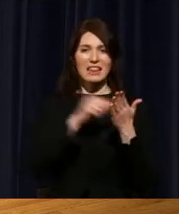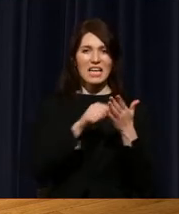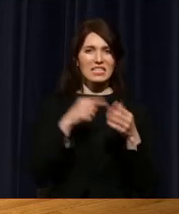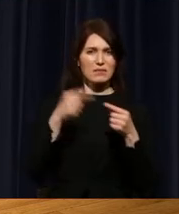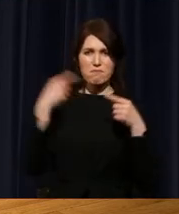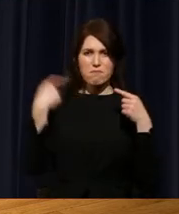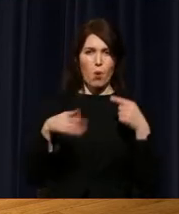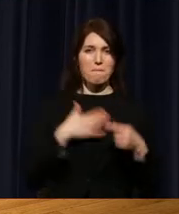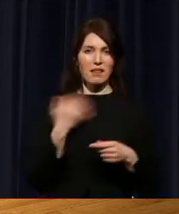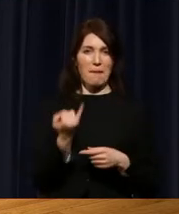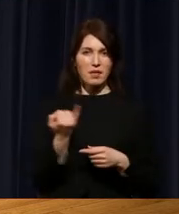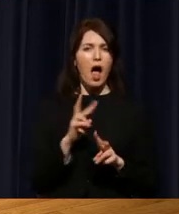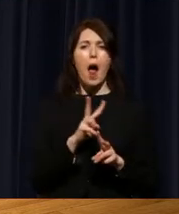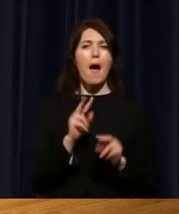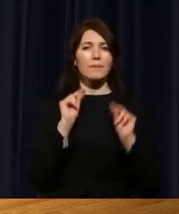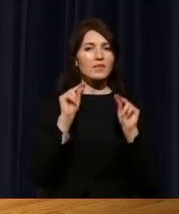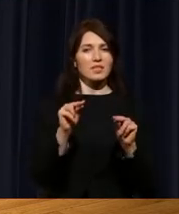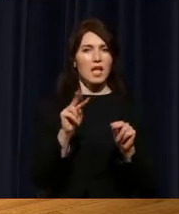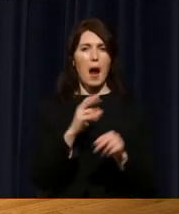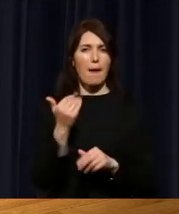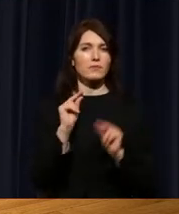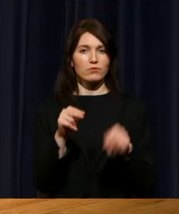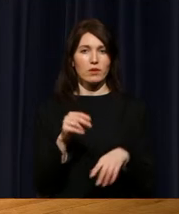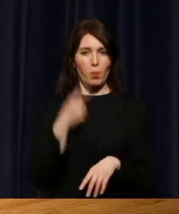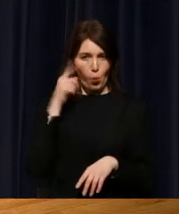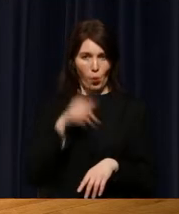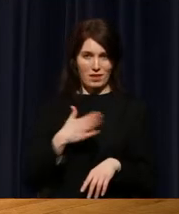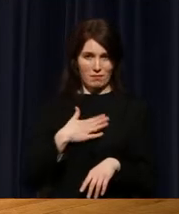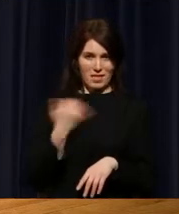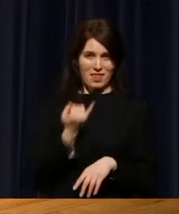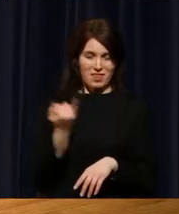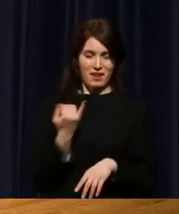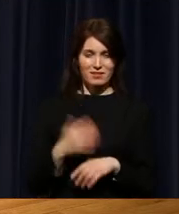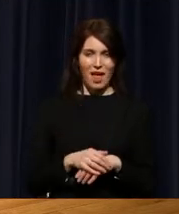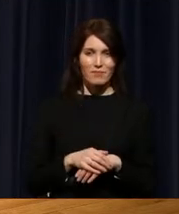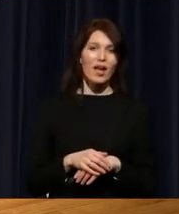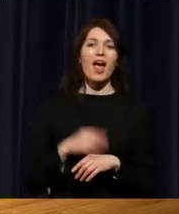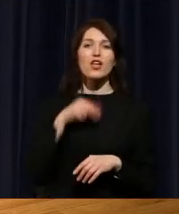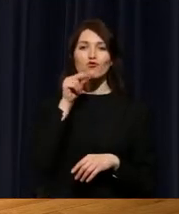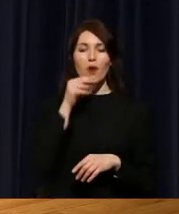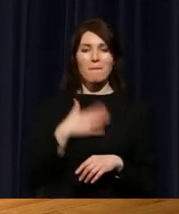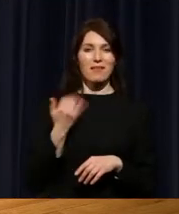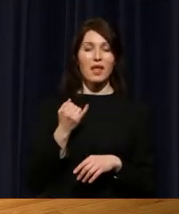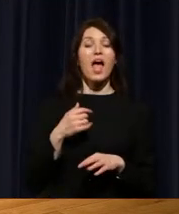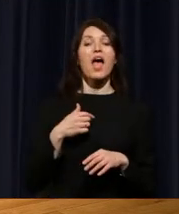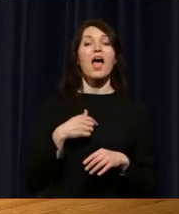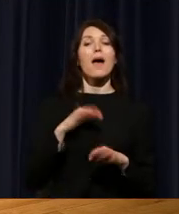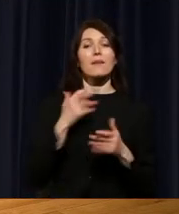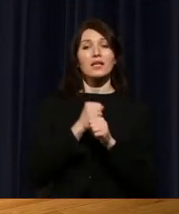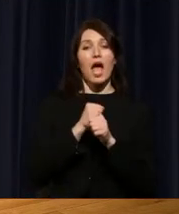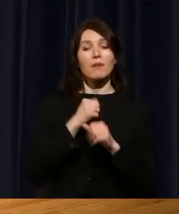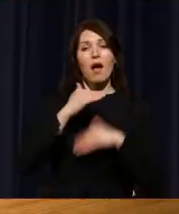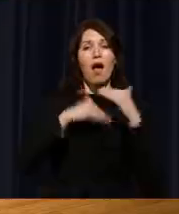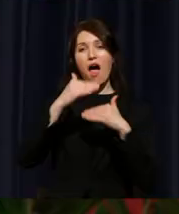manām interesēm, tad kam ticēt? Protams, ka interesēm, jā, man te čuks priekšā, bet karjeras tests jau